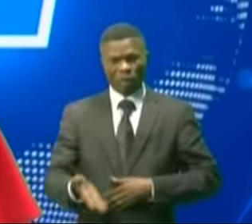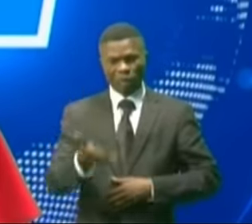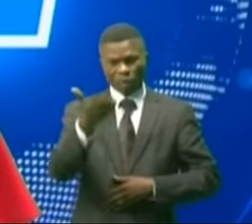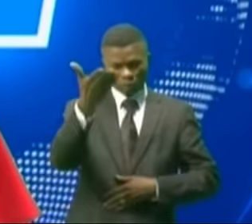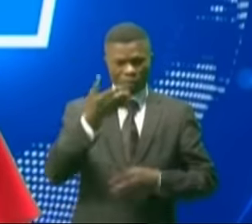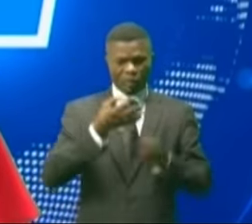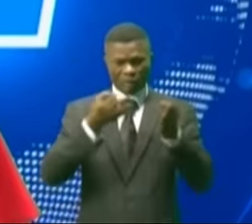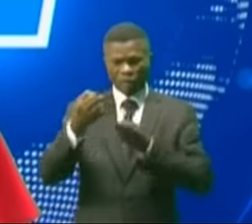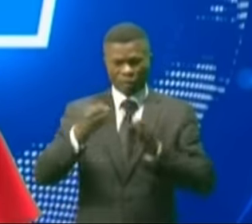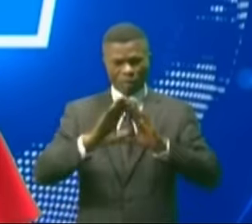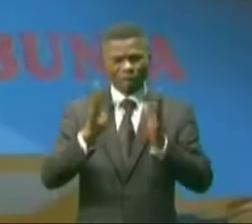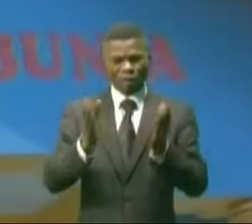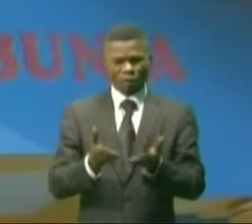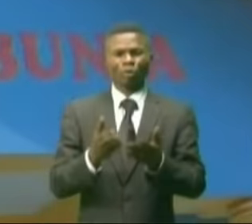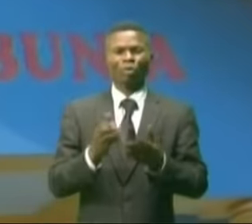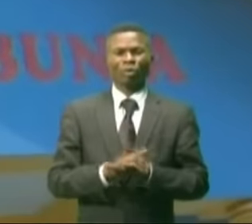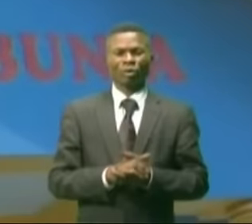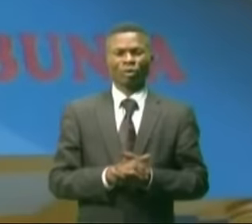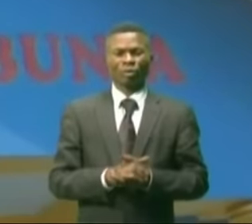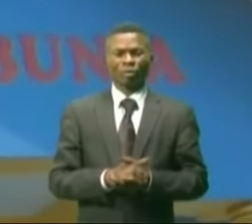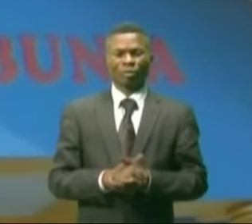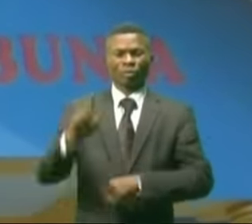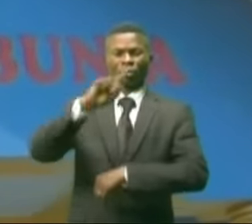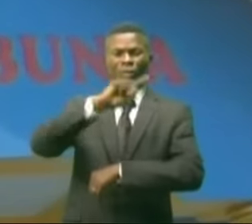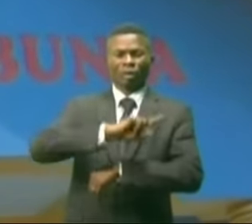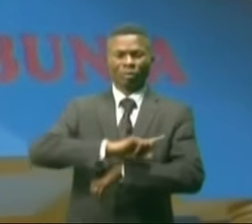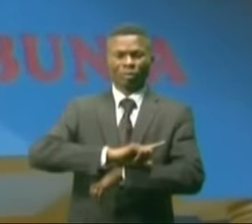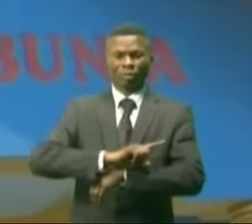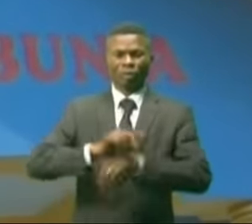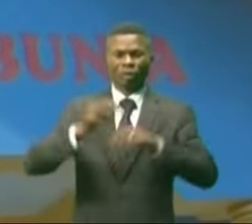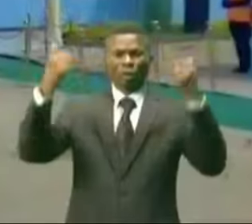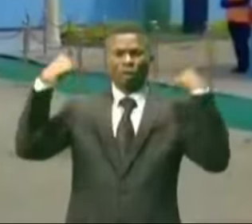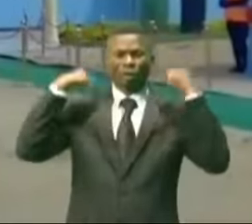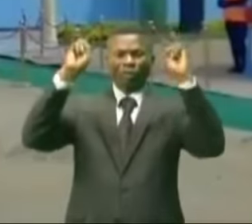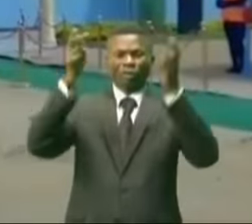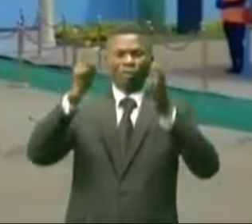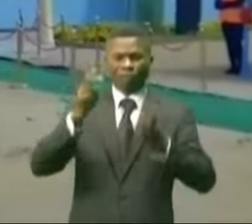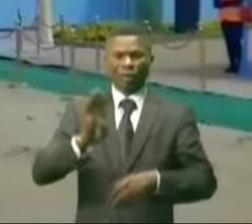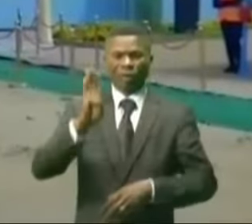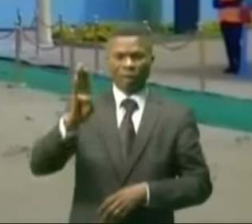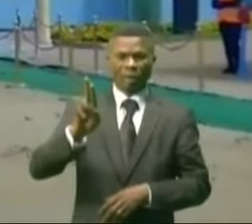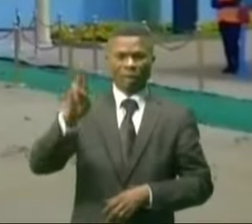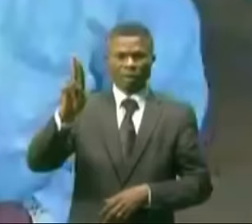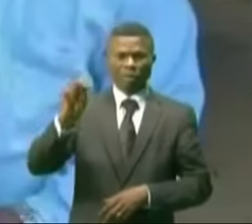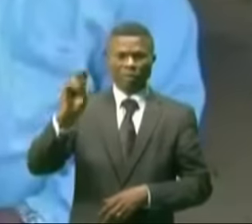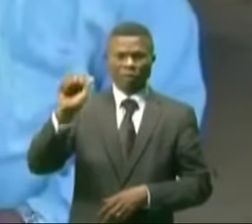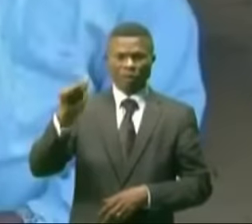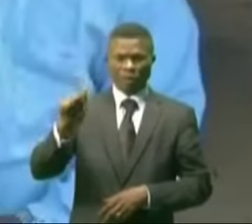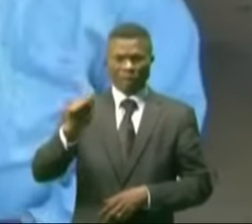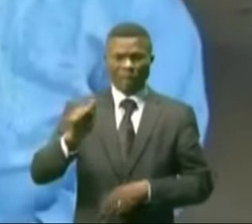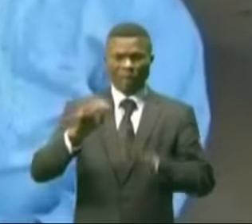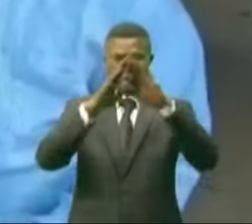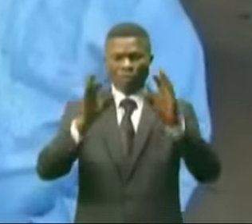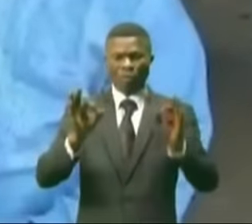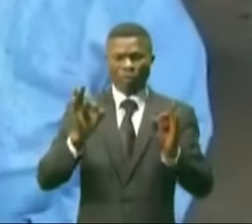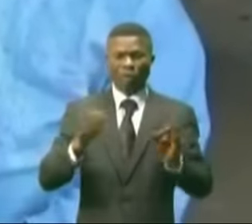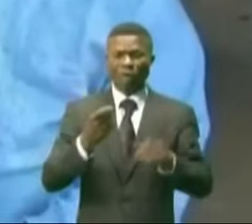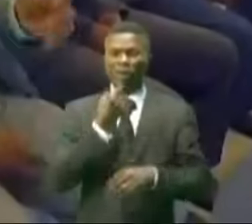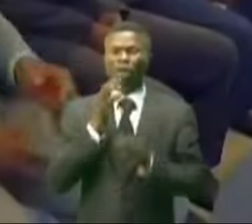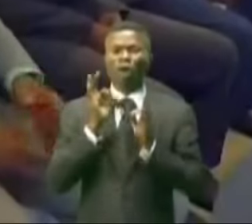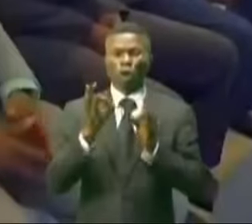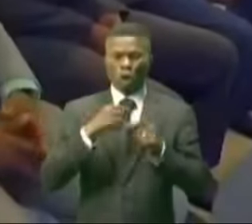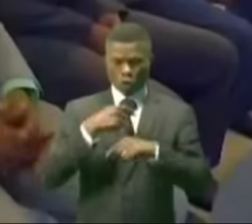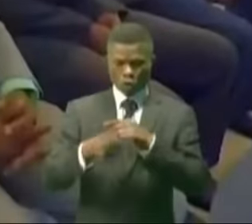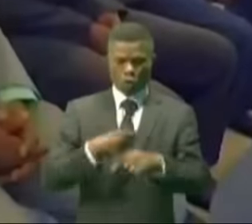ce reportage. Désormais, la mairie de la ville de Bounia a un nouveau bâtiment. C'est une nouvelle histoire qui